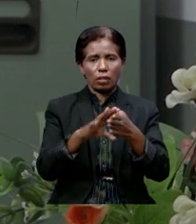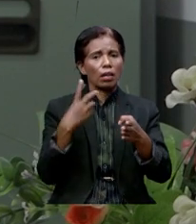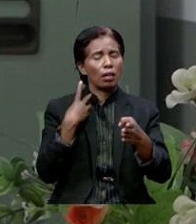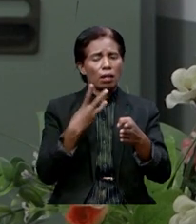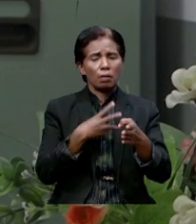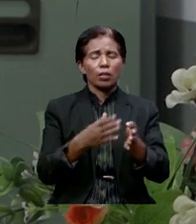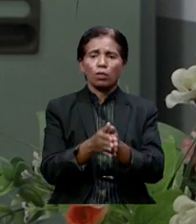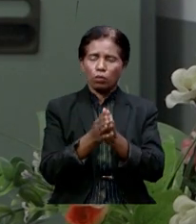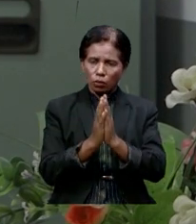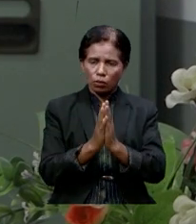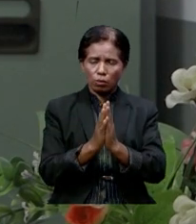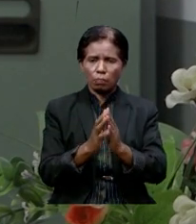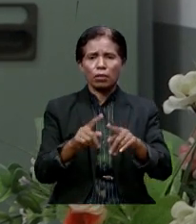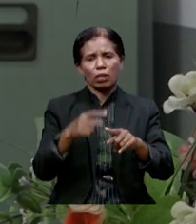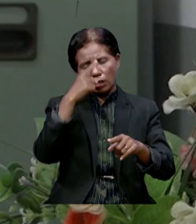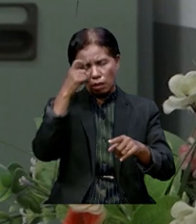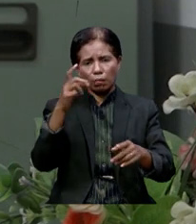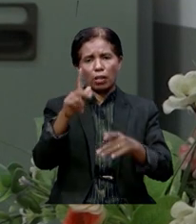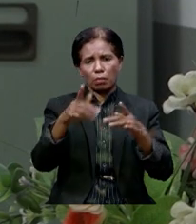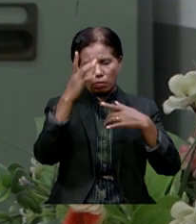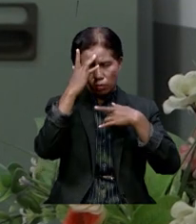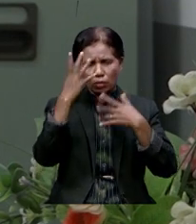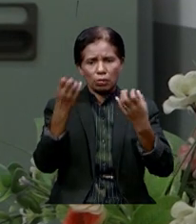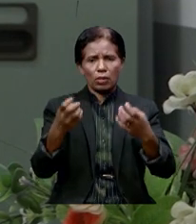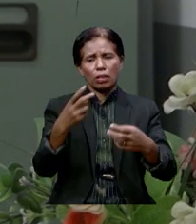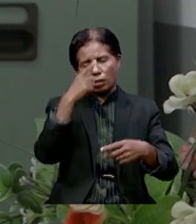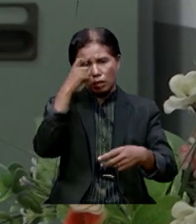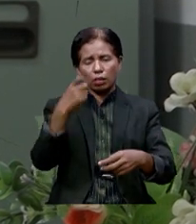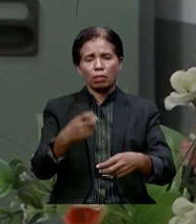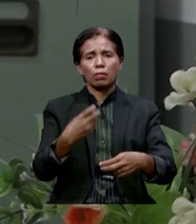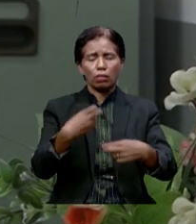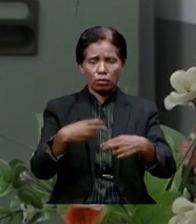mai pasien daruma dipikulkan mai esensial hanesan aku rada dah